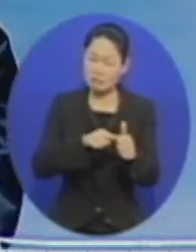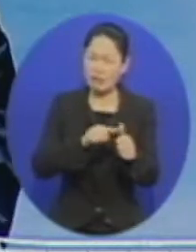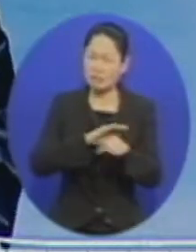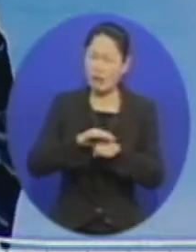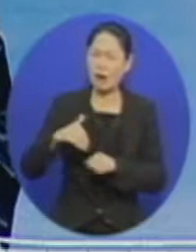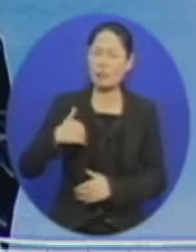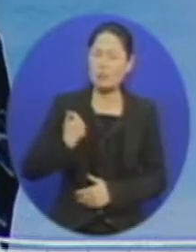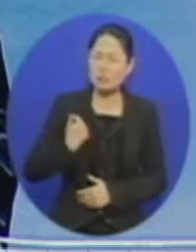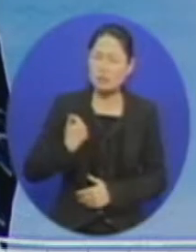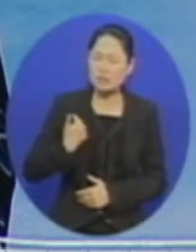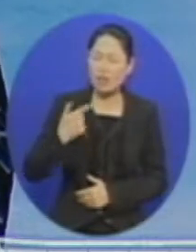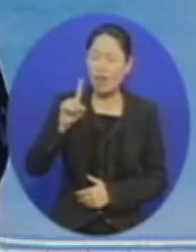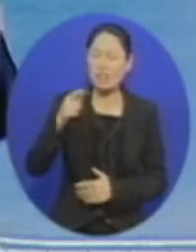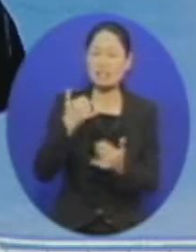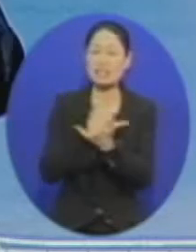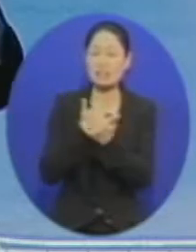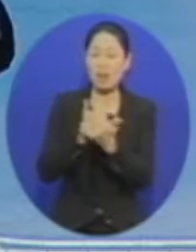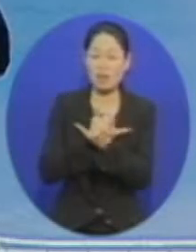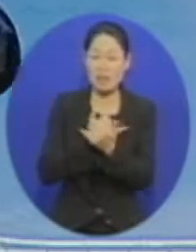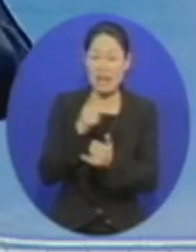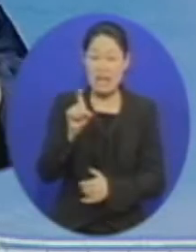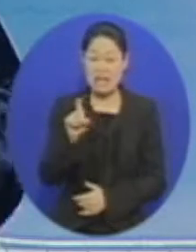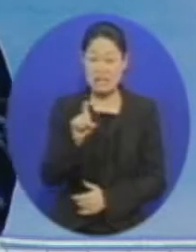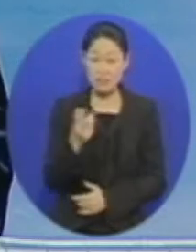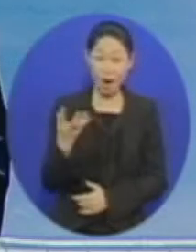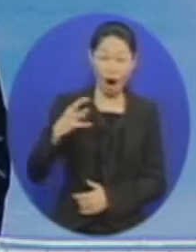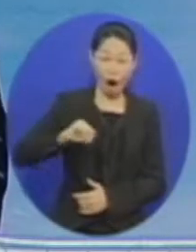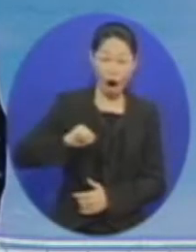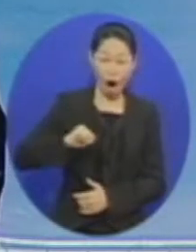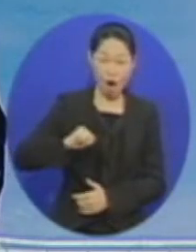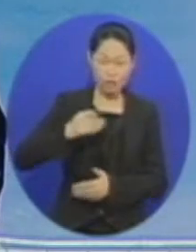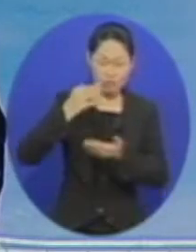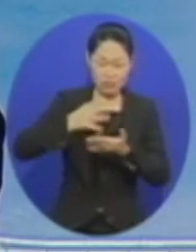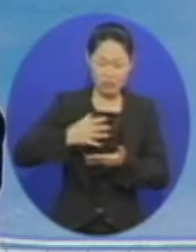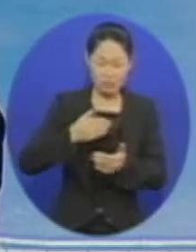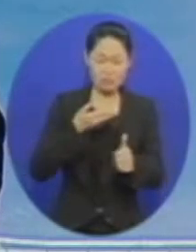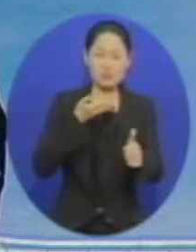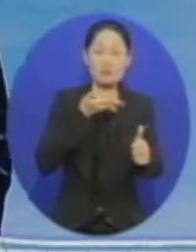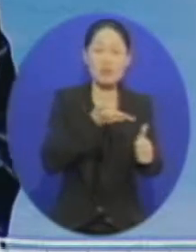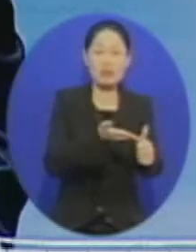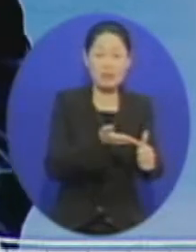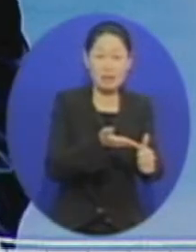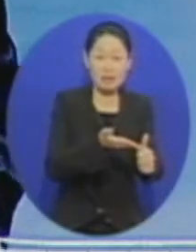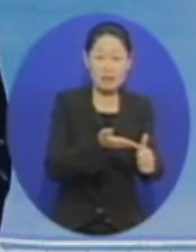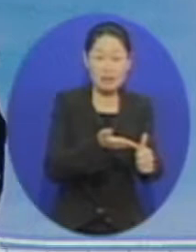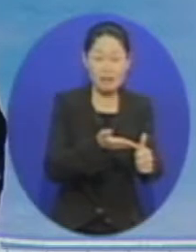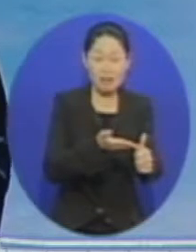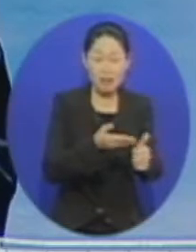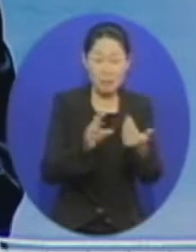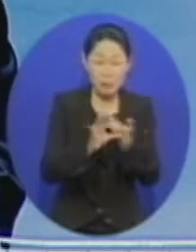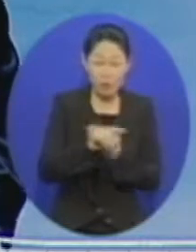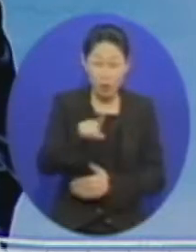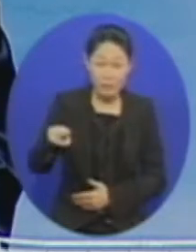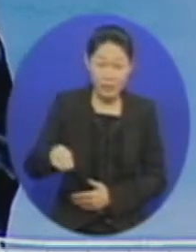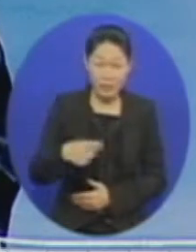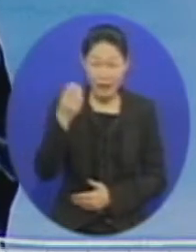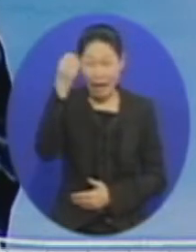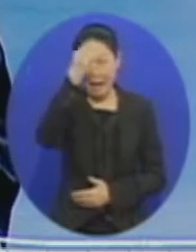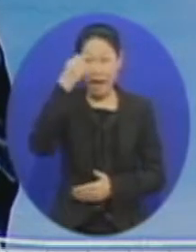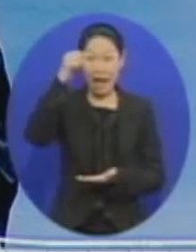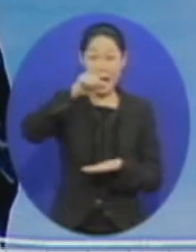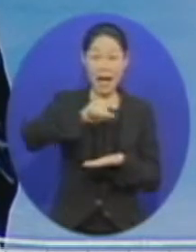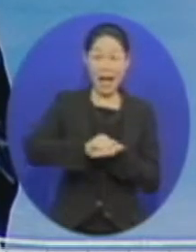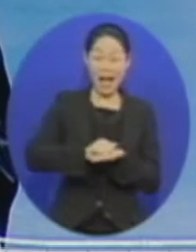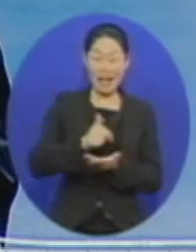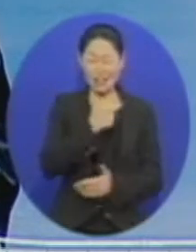친척으로부터 10억 유산이 당신에게 주어졌다고 그러면 아 막 기절초풍할 거에요